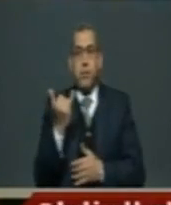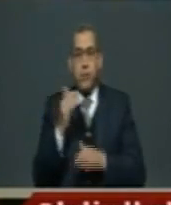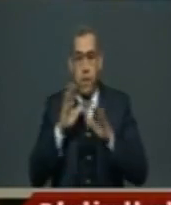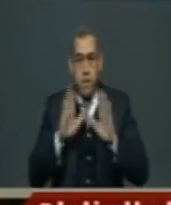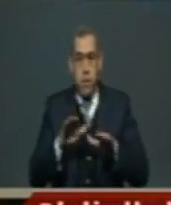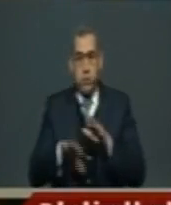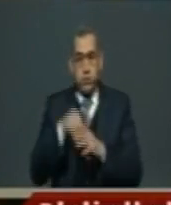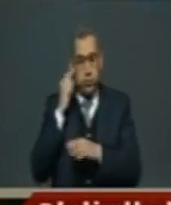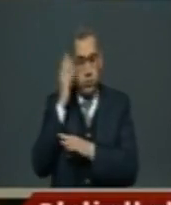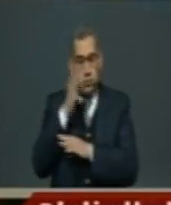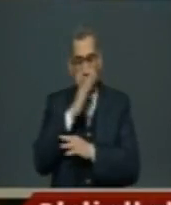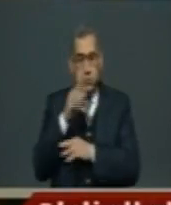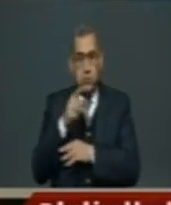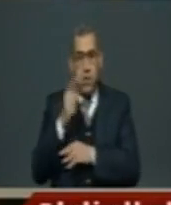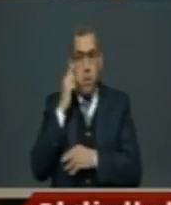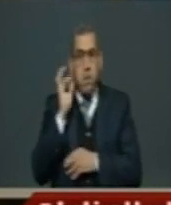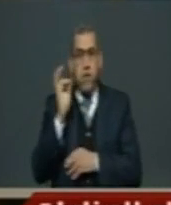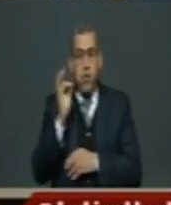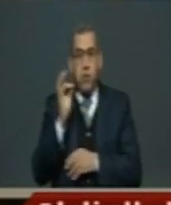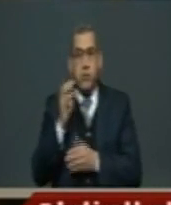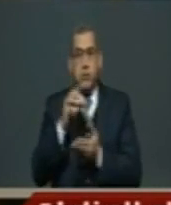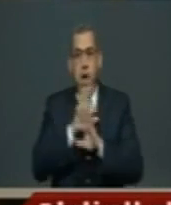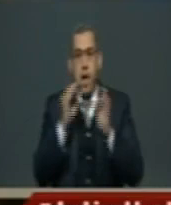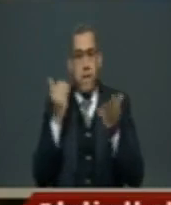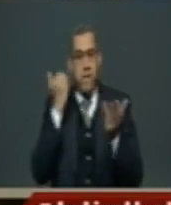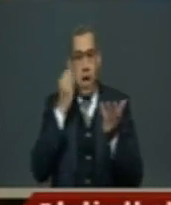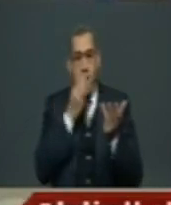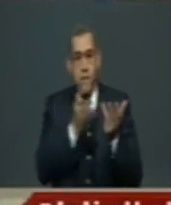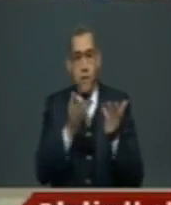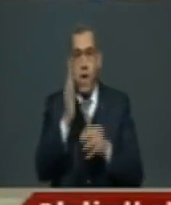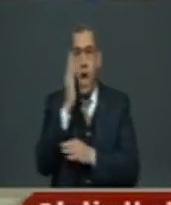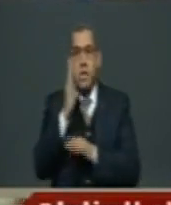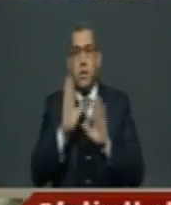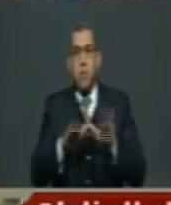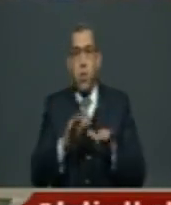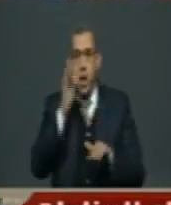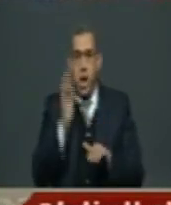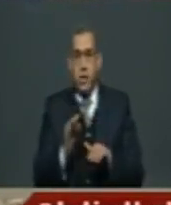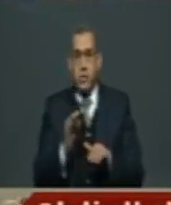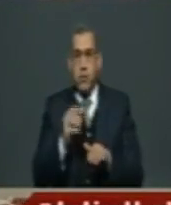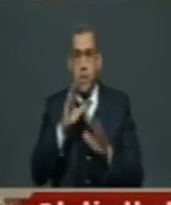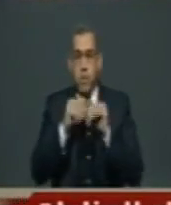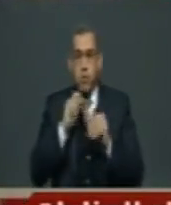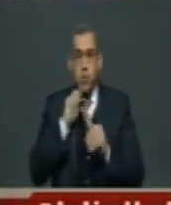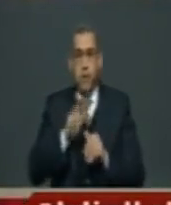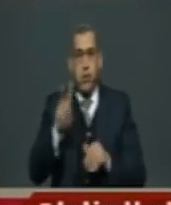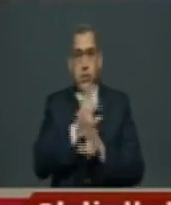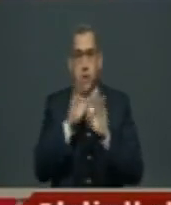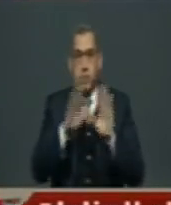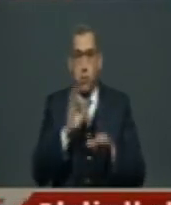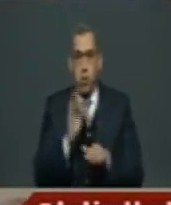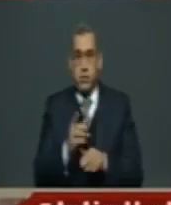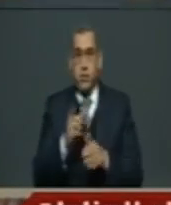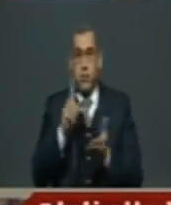استراتيجية لمفهوم توفير السلع الأساسية في جمهورية مصر العربية.